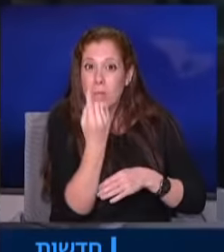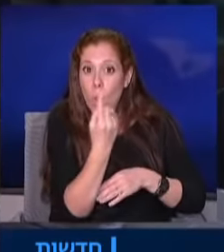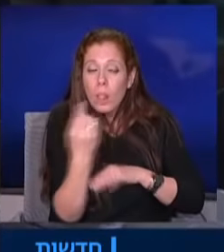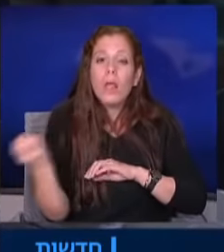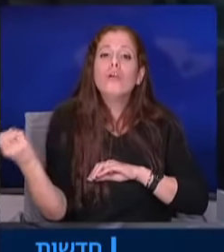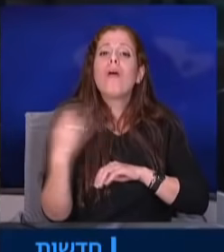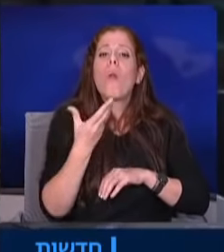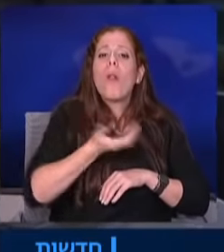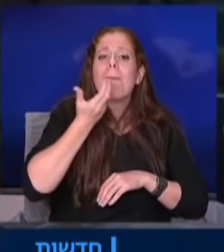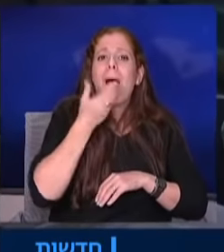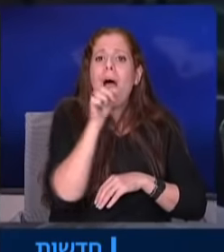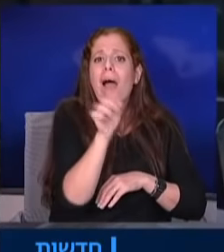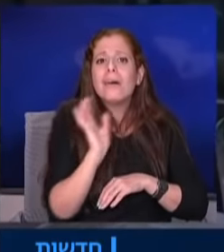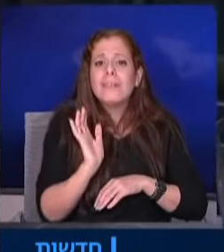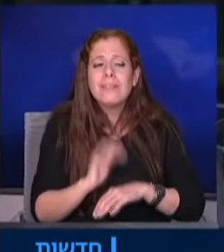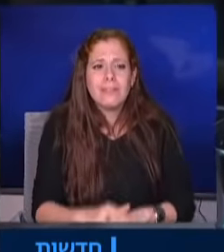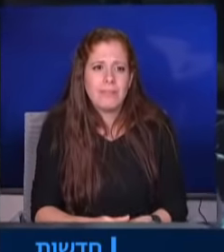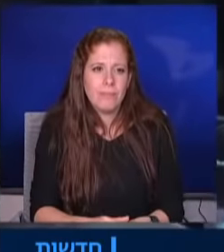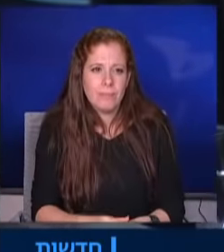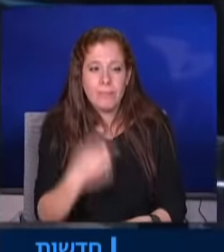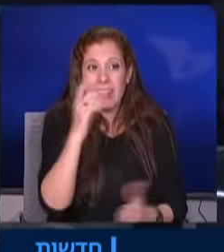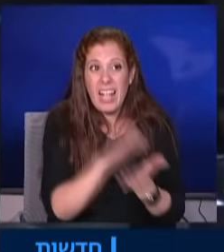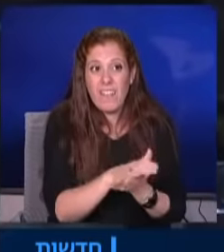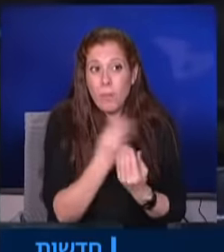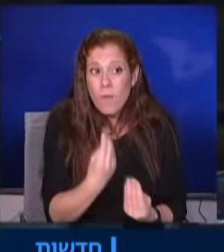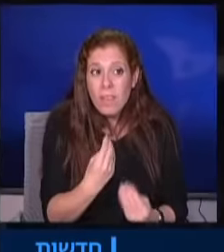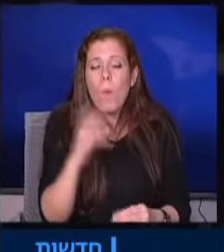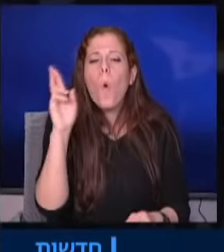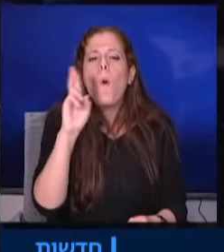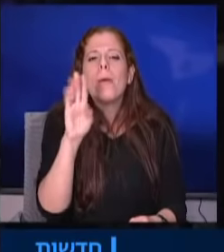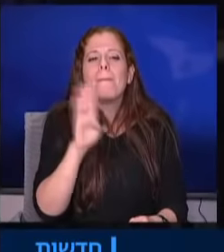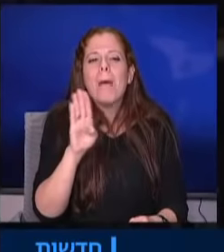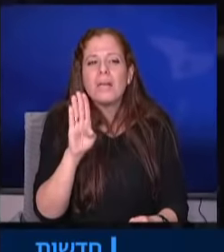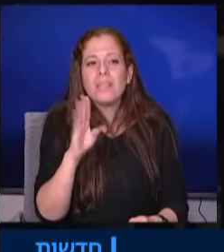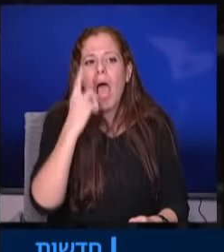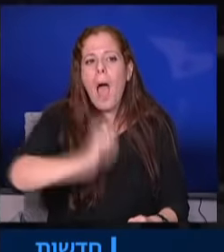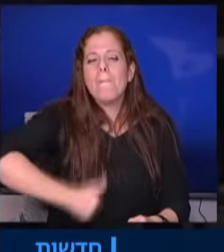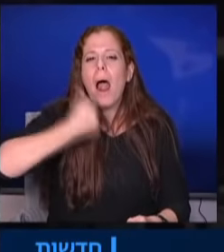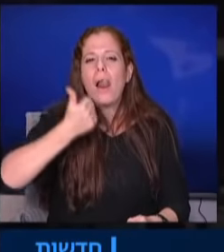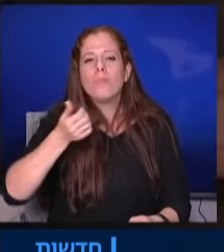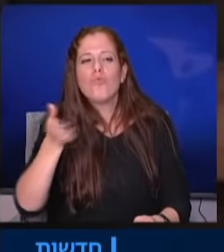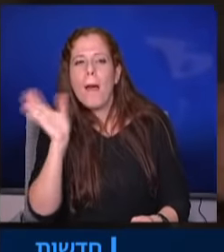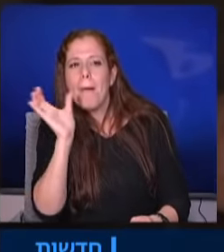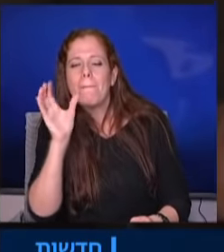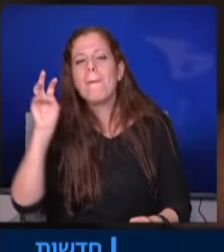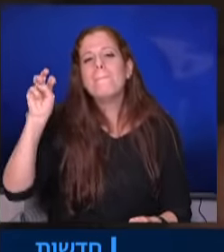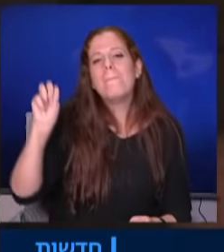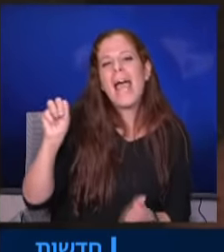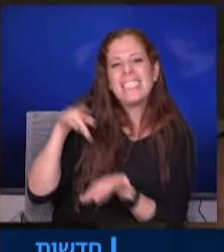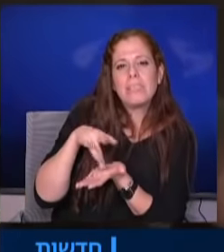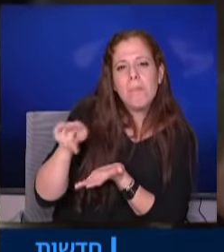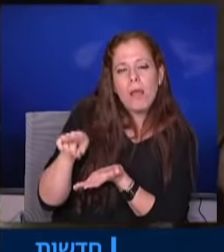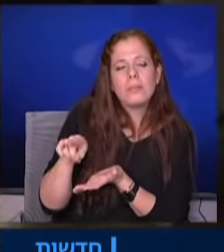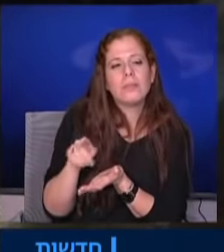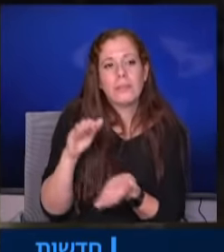me. Yes! אחד החברים הטובים הוא רובן בייזר, הבעלים של הפאב מייקס פלייס. החיבור בין